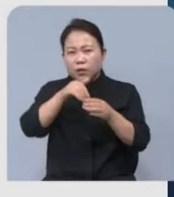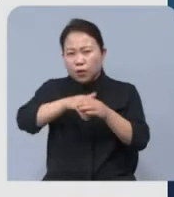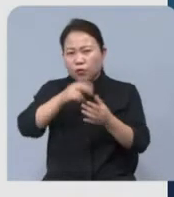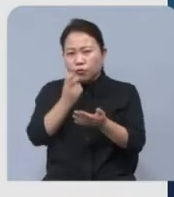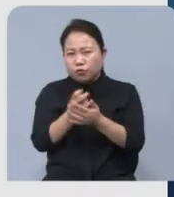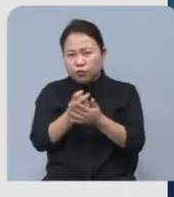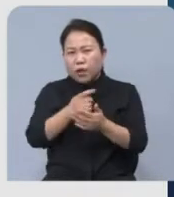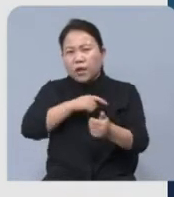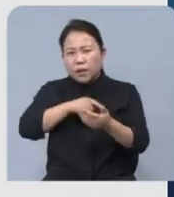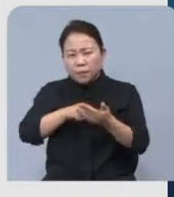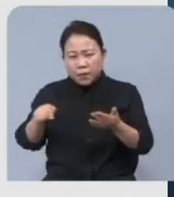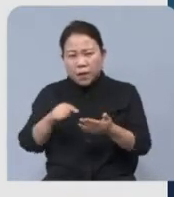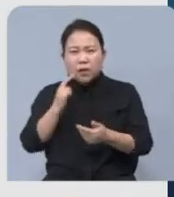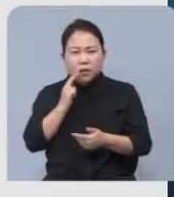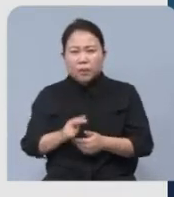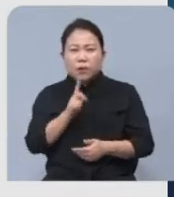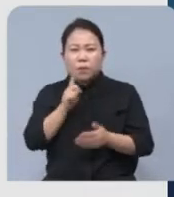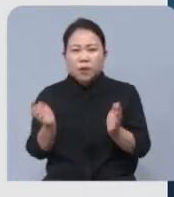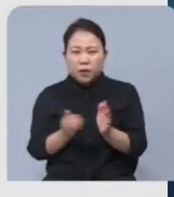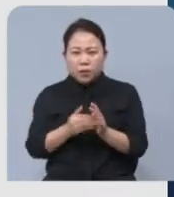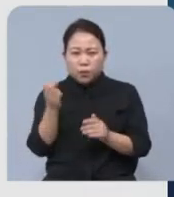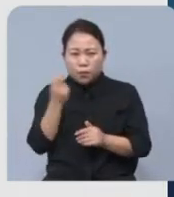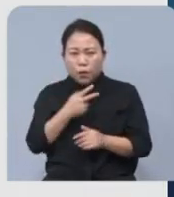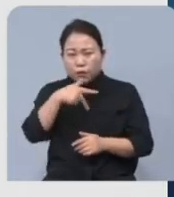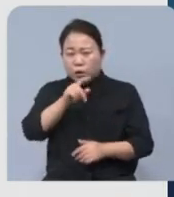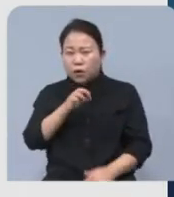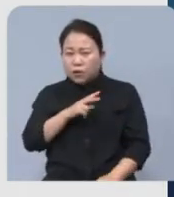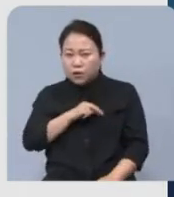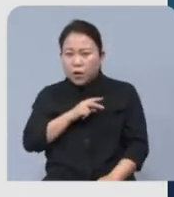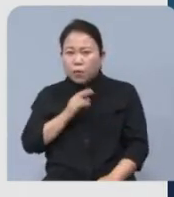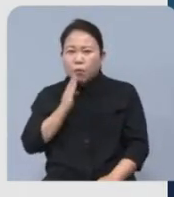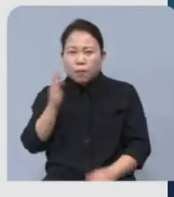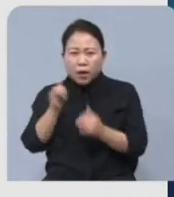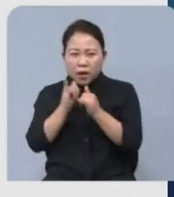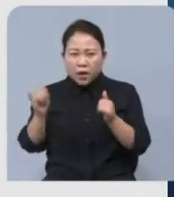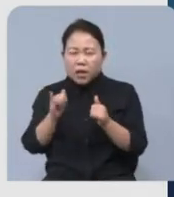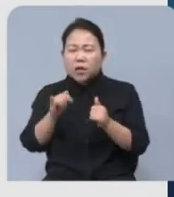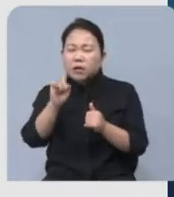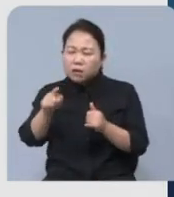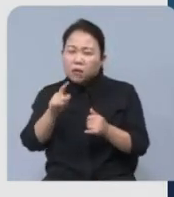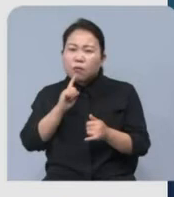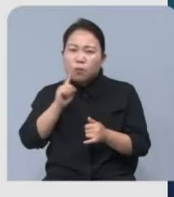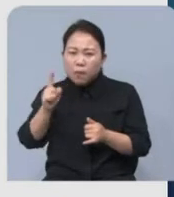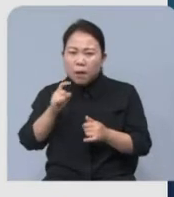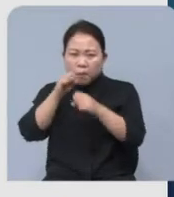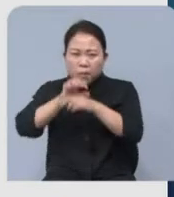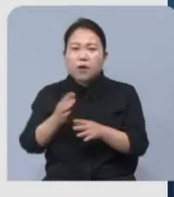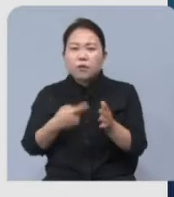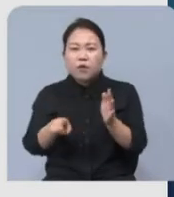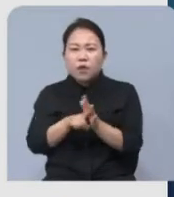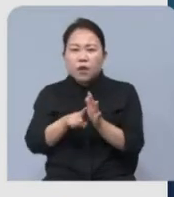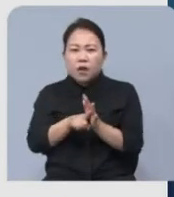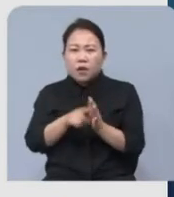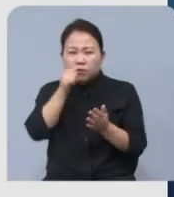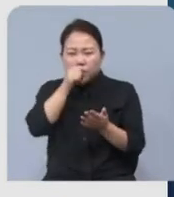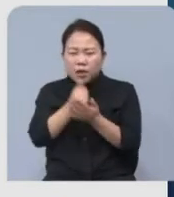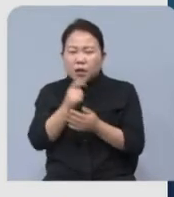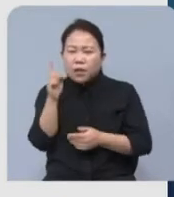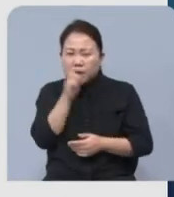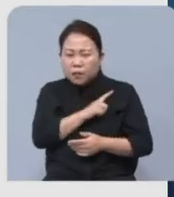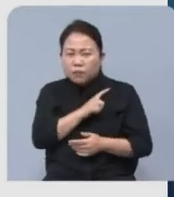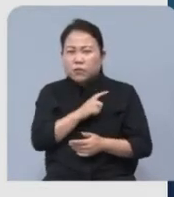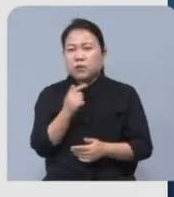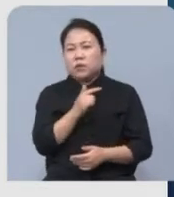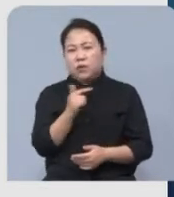훼손했다 고 밝혔습니다 특히 정 의원 2 고발인 의 고발을 무마하려 하는 등 죄질이 나빠 엄벌 할 필요성이 크다 고